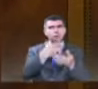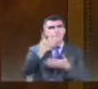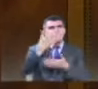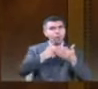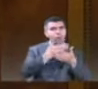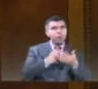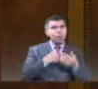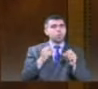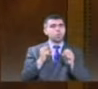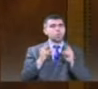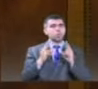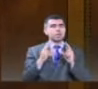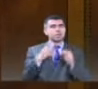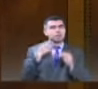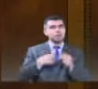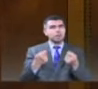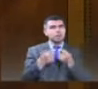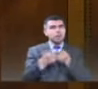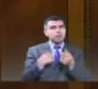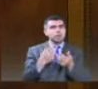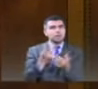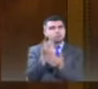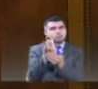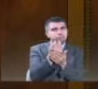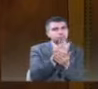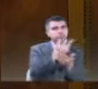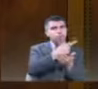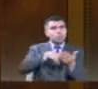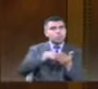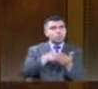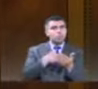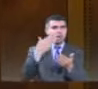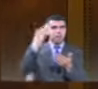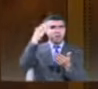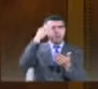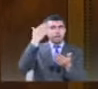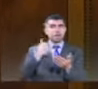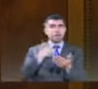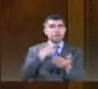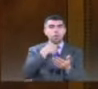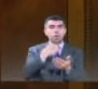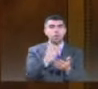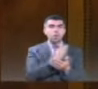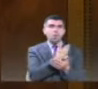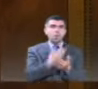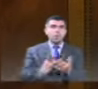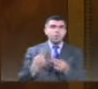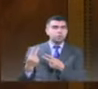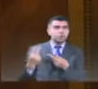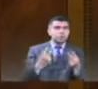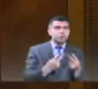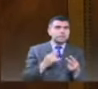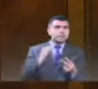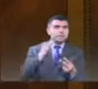يتسع لهذه الملاحظات، ويجب علينا أن نأخذها بعين الاعتبار. إحنا ماشي حكومة جات باش تدافع